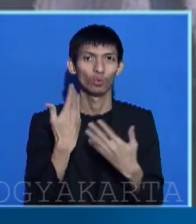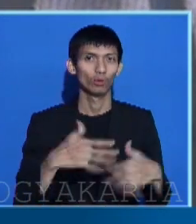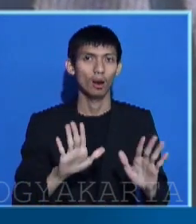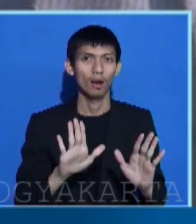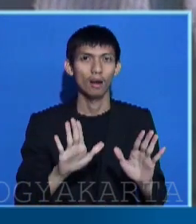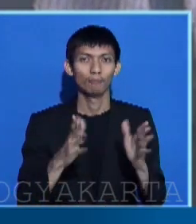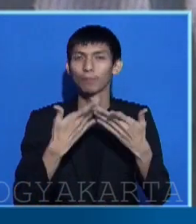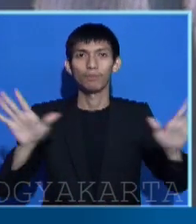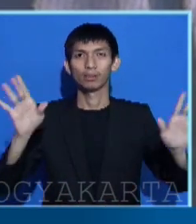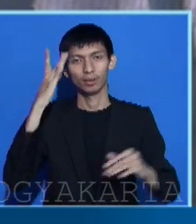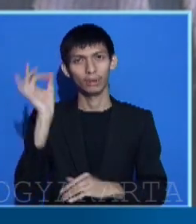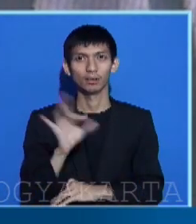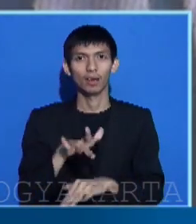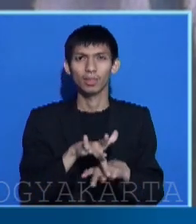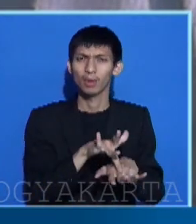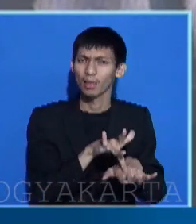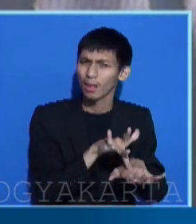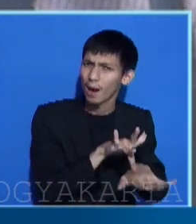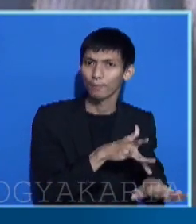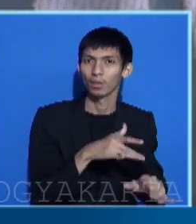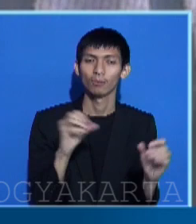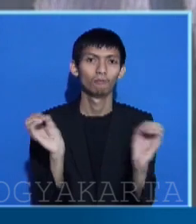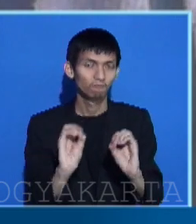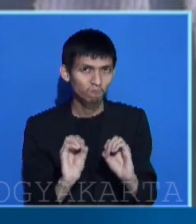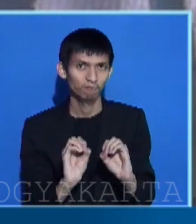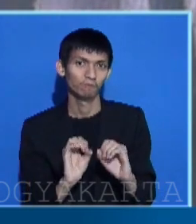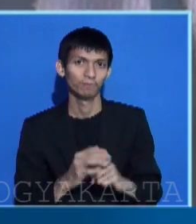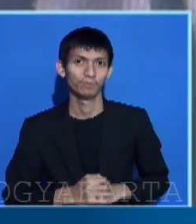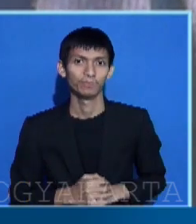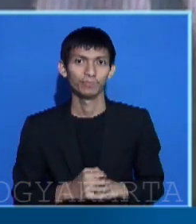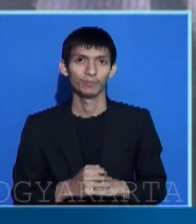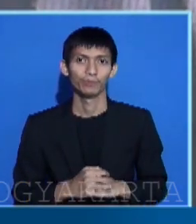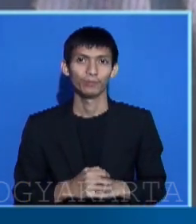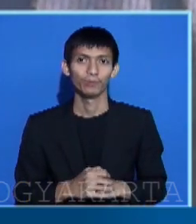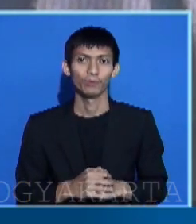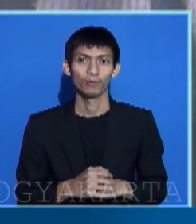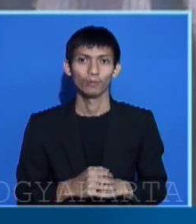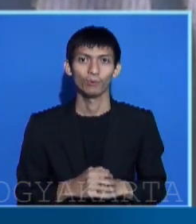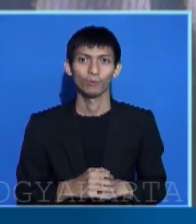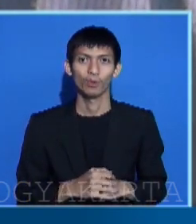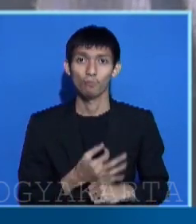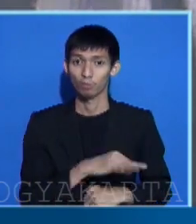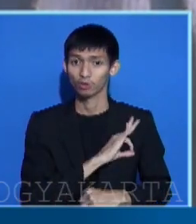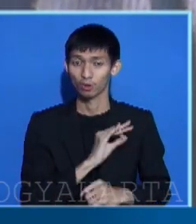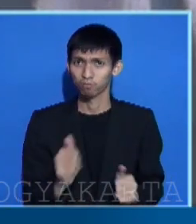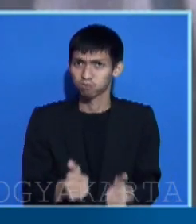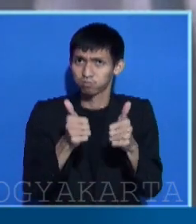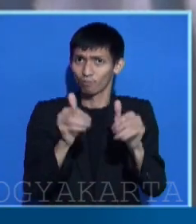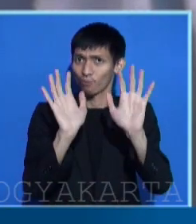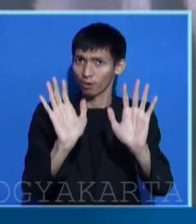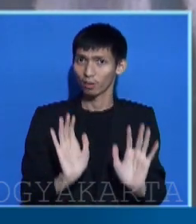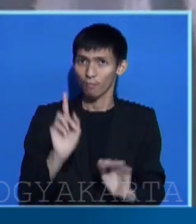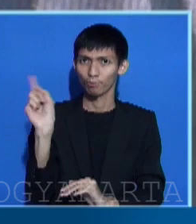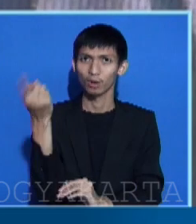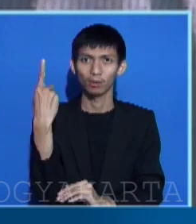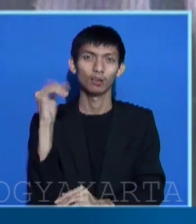dari desa yang sangat Tertinggal dan Tertinggal tentu ini sebuah prestasi yang yang luar biasa bagi pemerintah Provinsi